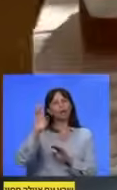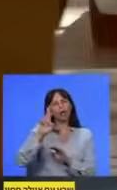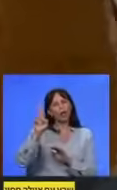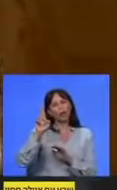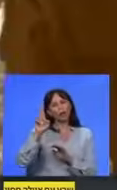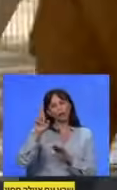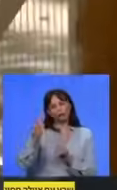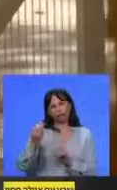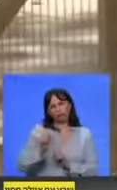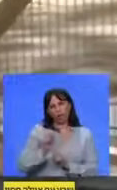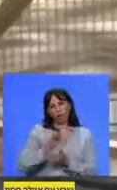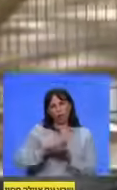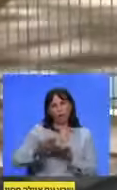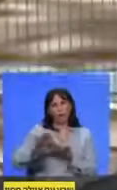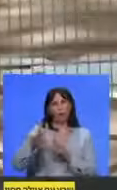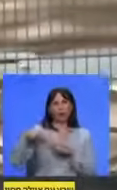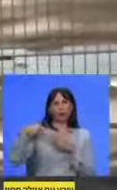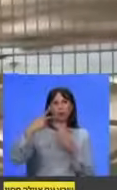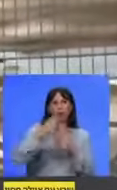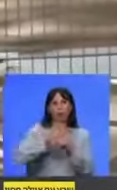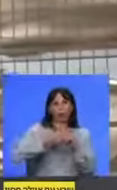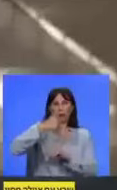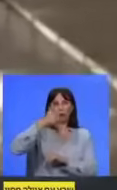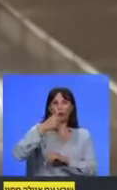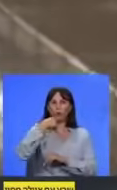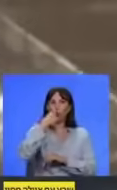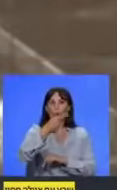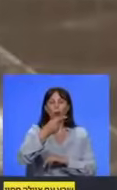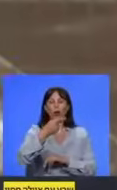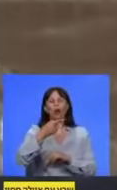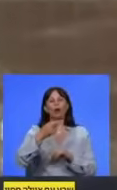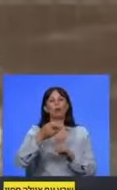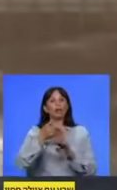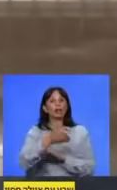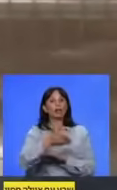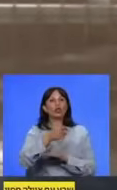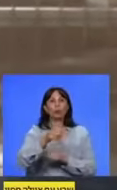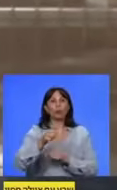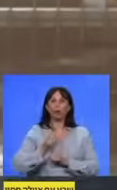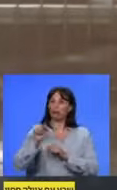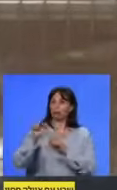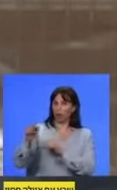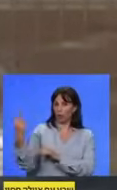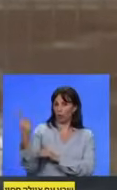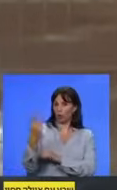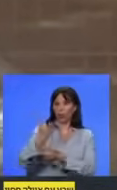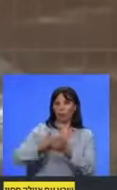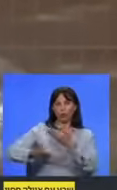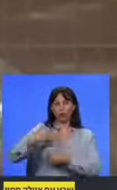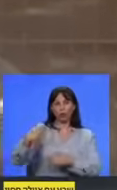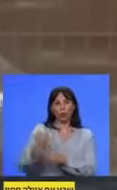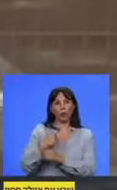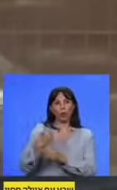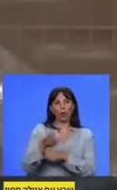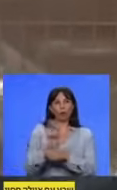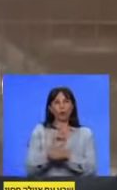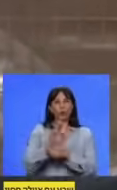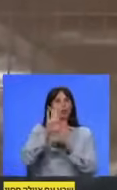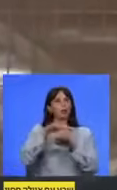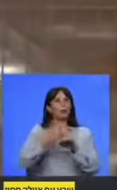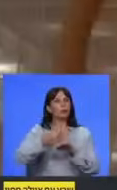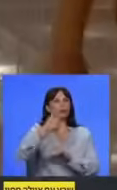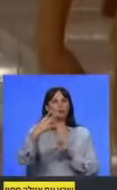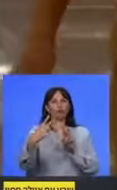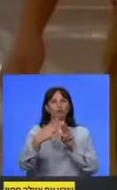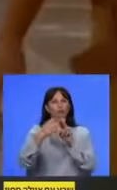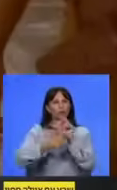אותם בחזב לפיקוד כשהוא טוען בשינגימל שהם חיילים. הם משתפים פעולה עם השקר. גם בפיקוד הוא מפגיש אותם עם